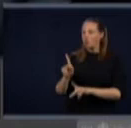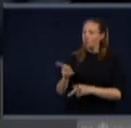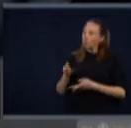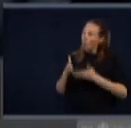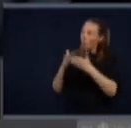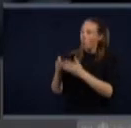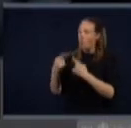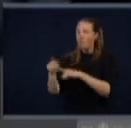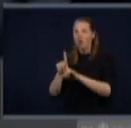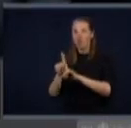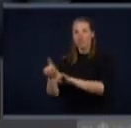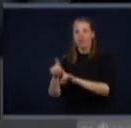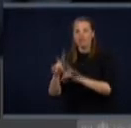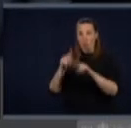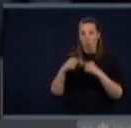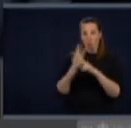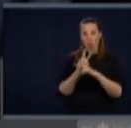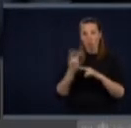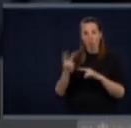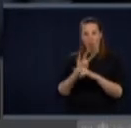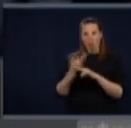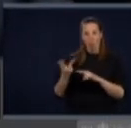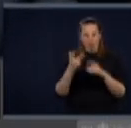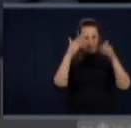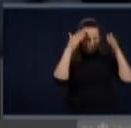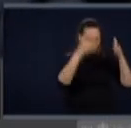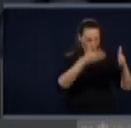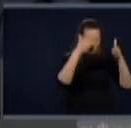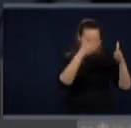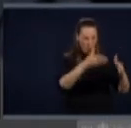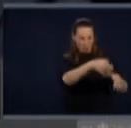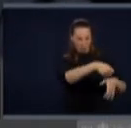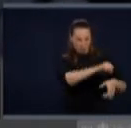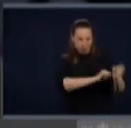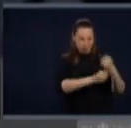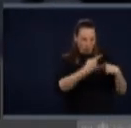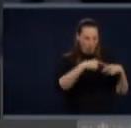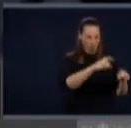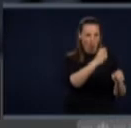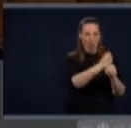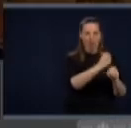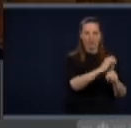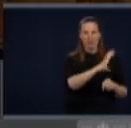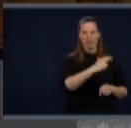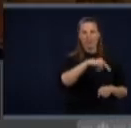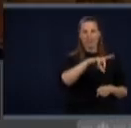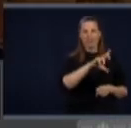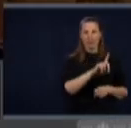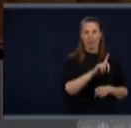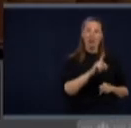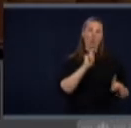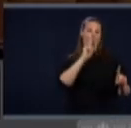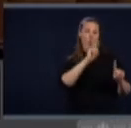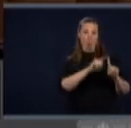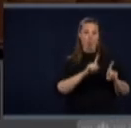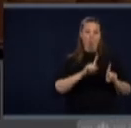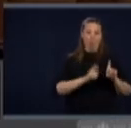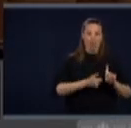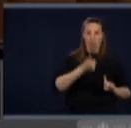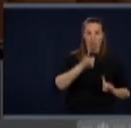vous le savez, on s'est beaucoup concentré dans les CHSLD et on veut augmenter le nombre de tests. Et puis, je pense que c'est l'objectif du Dr